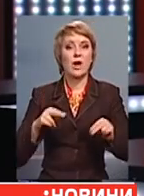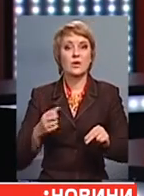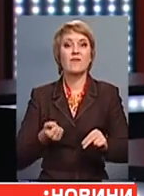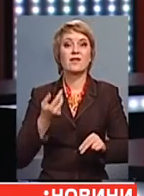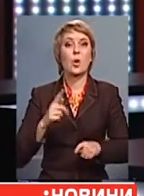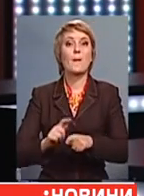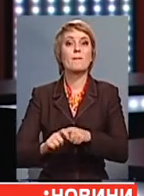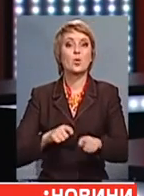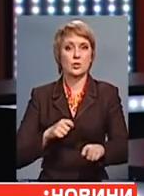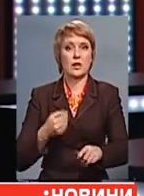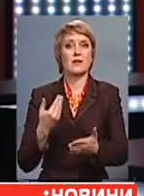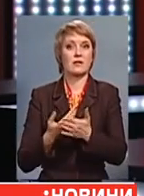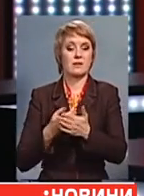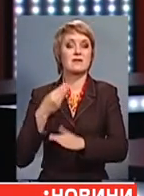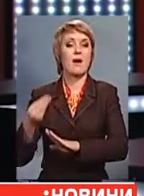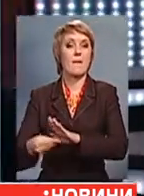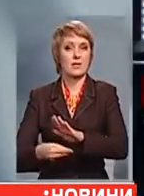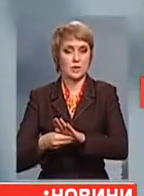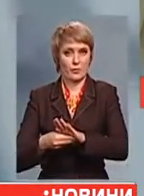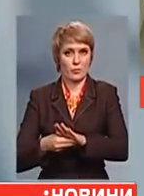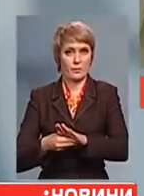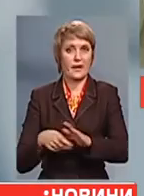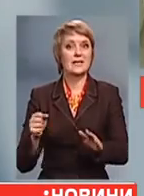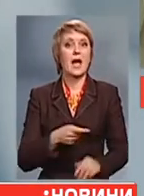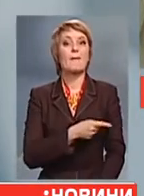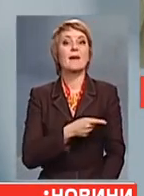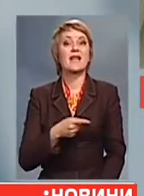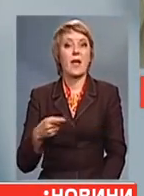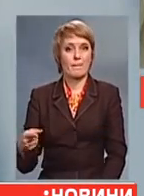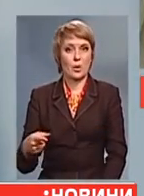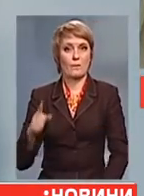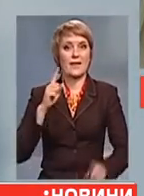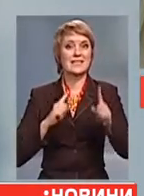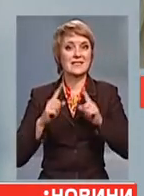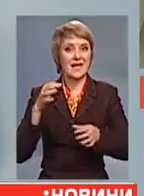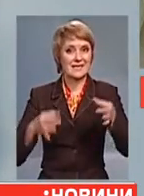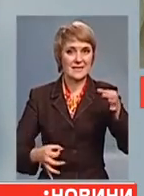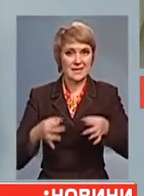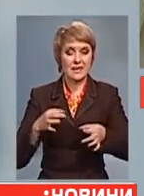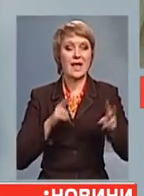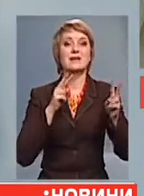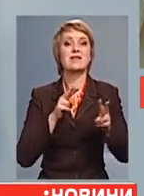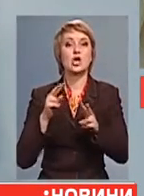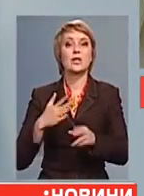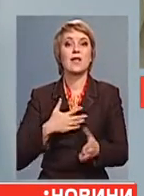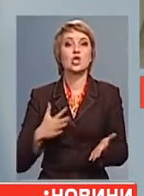зокрема хабарництво. За перебігом засідання стежить Олеся Варламова. Олесю, розкажи, як усе